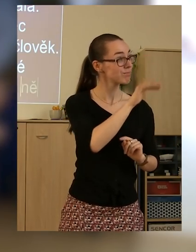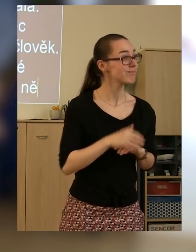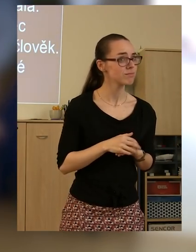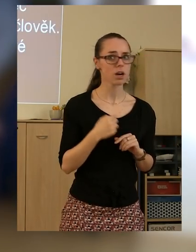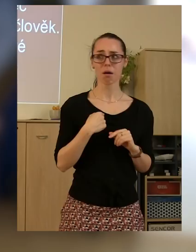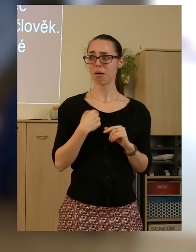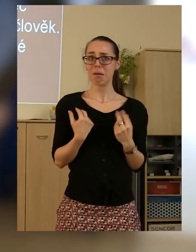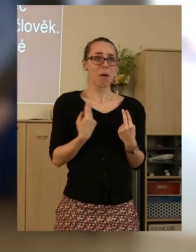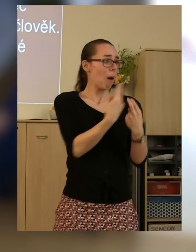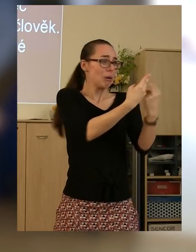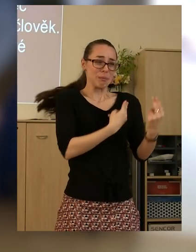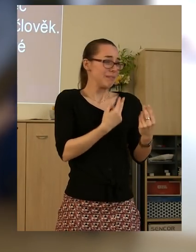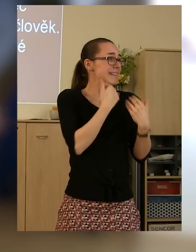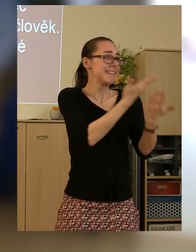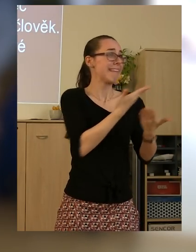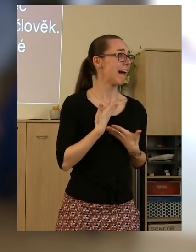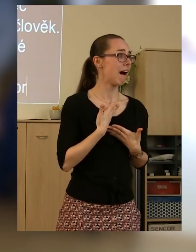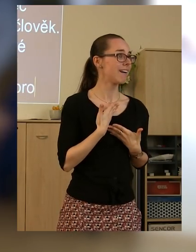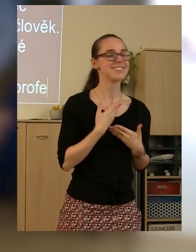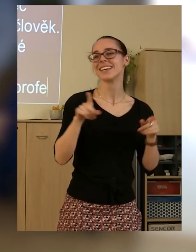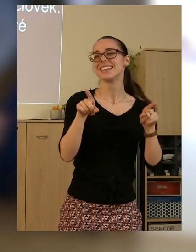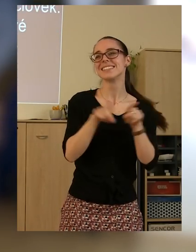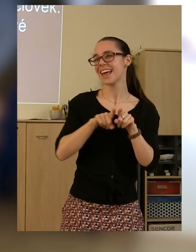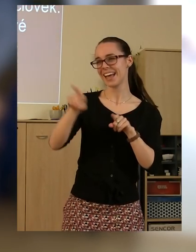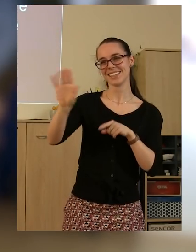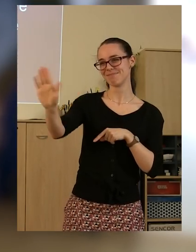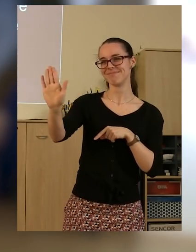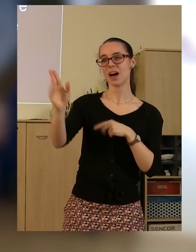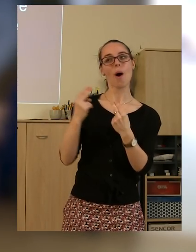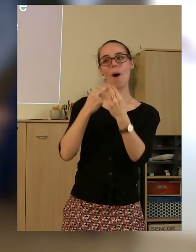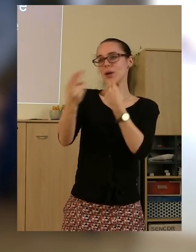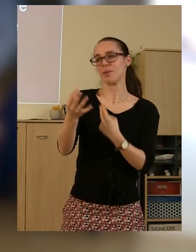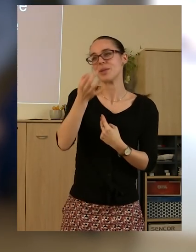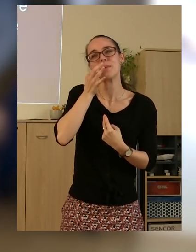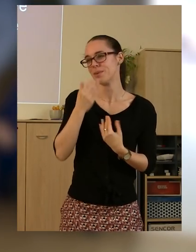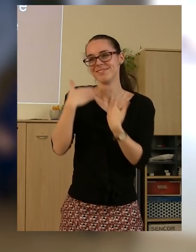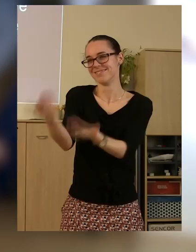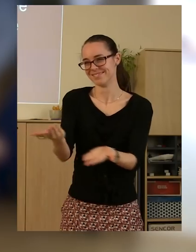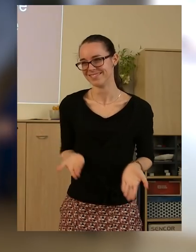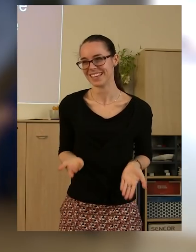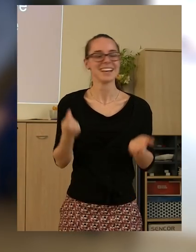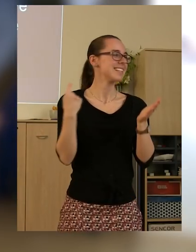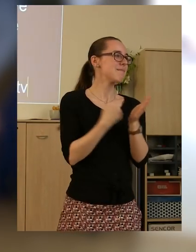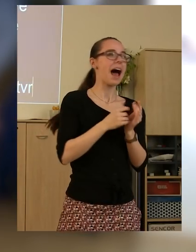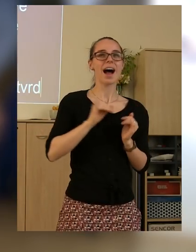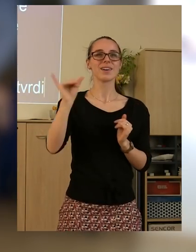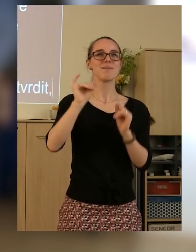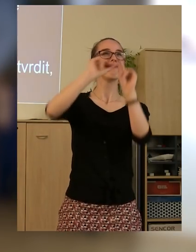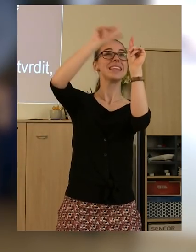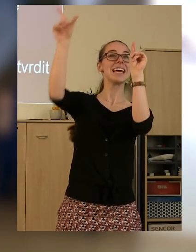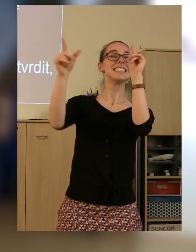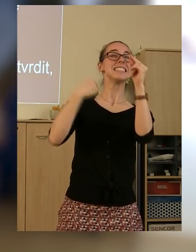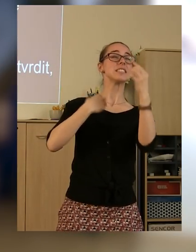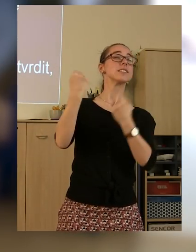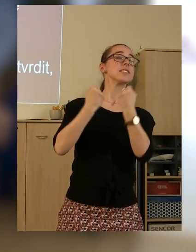Opravdu nevím, nemůžu a netroufal bych si tvrdit, že vím, kdo tam v tu chvíli je. Ono je spíš